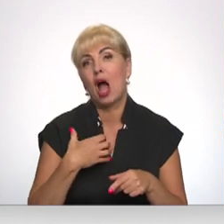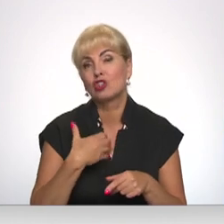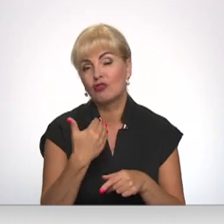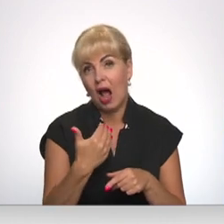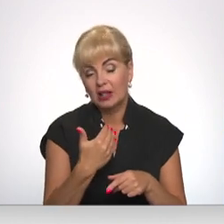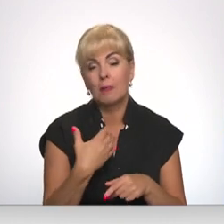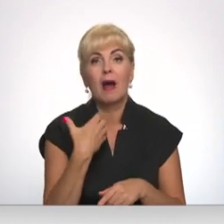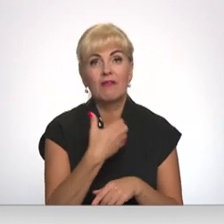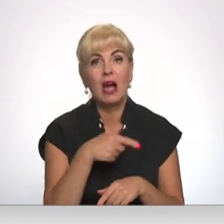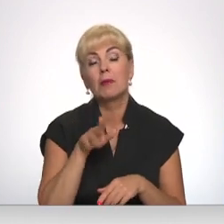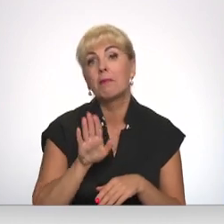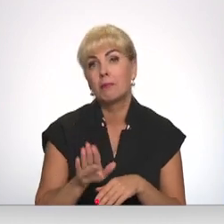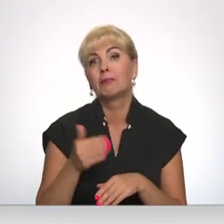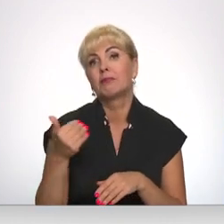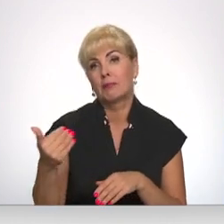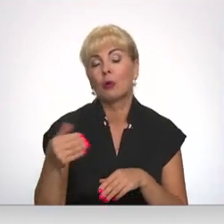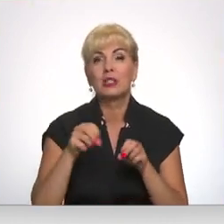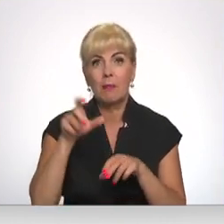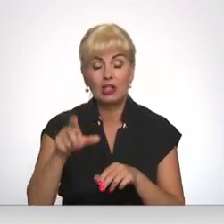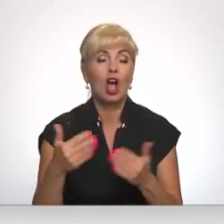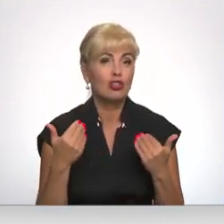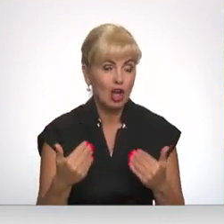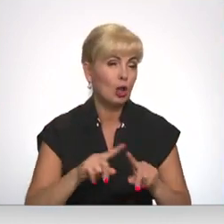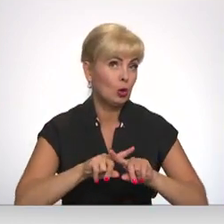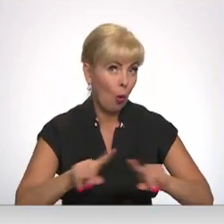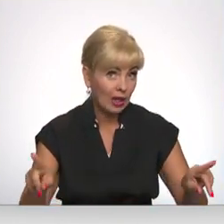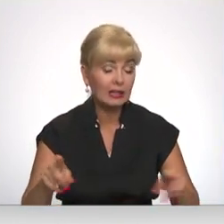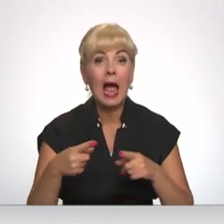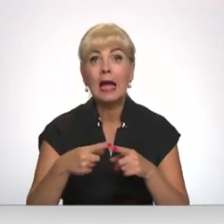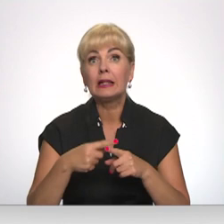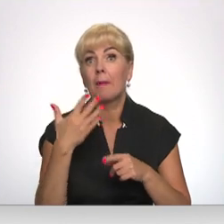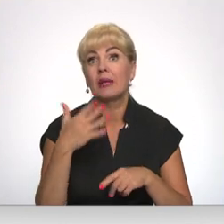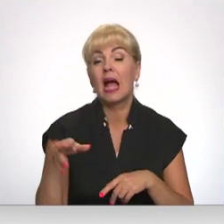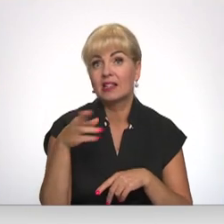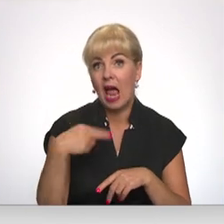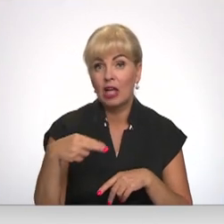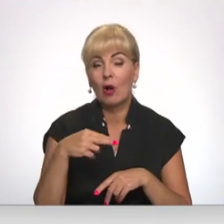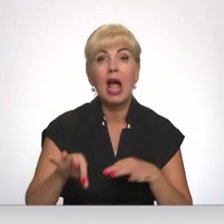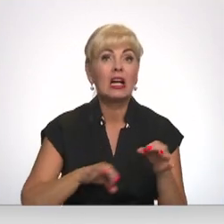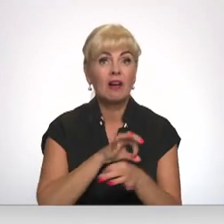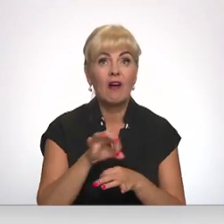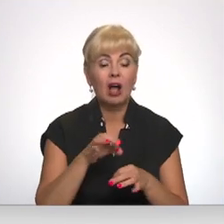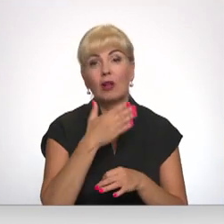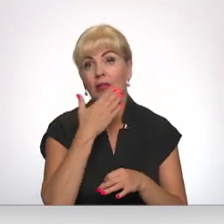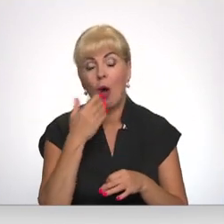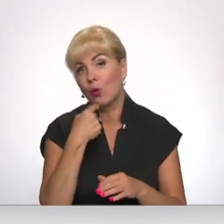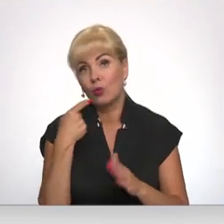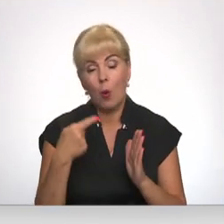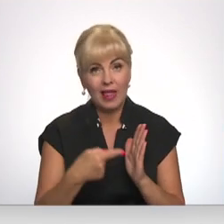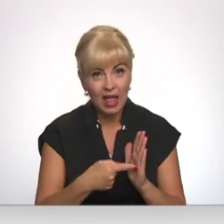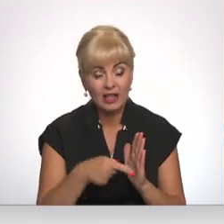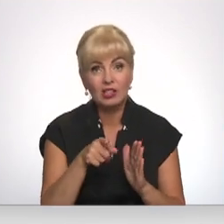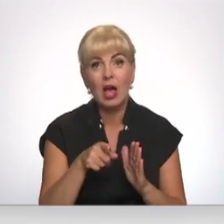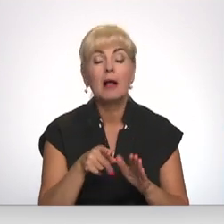vajadzība pēc šī speciālista šeit un tagad. Un arī īre 5 eiro par kvadrātmetru nav akmenī cirsta. Cenas